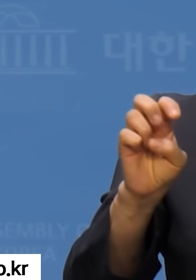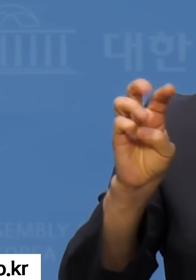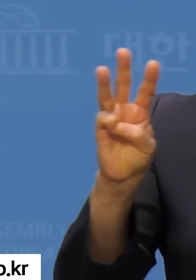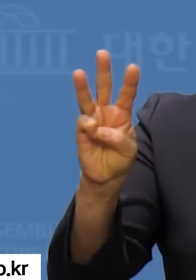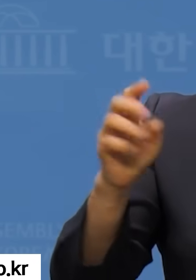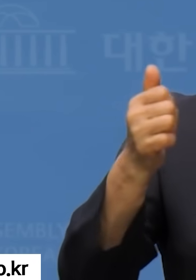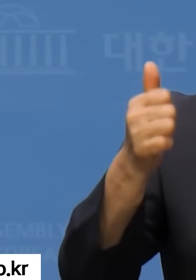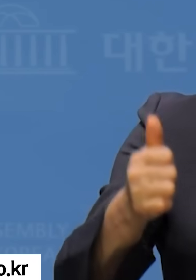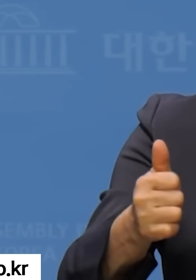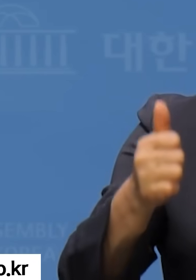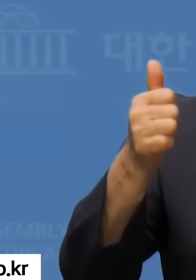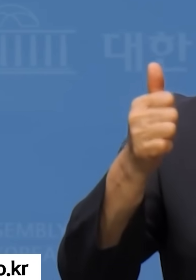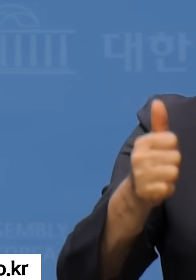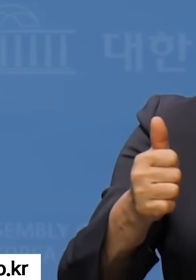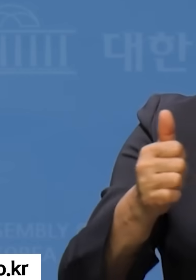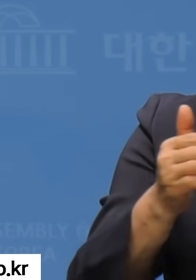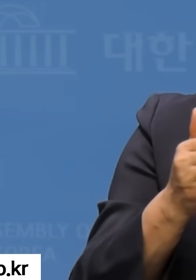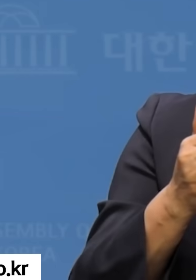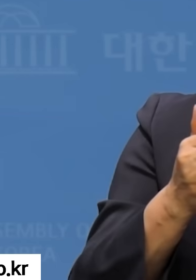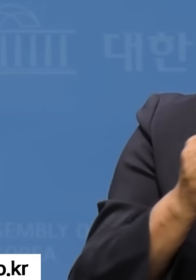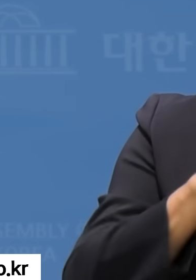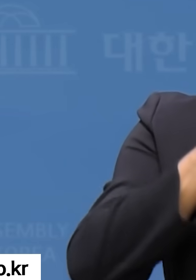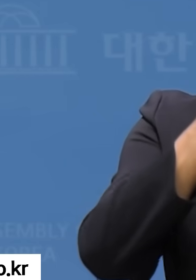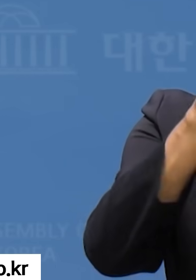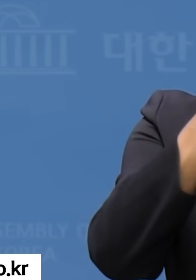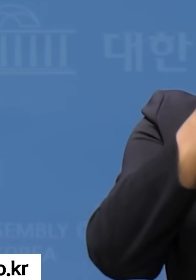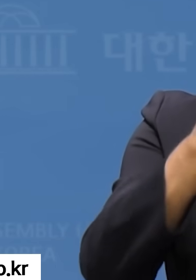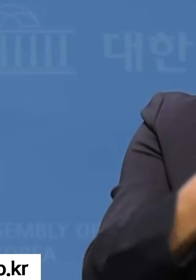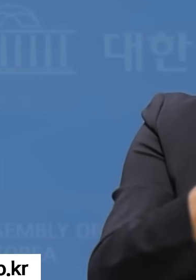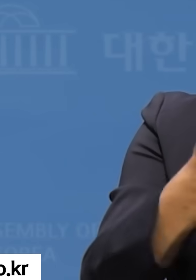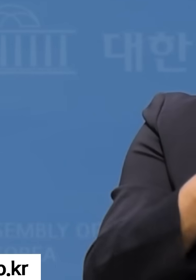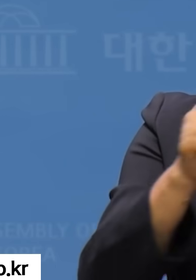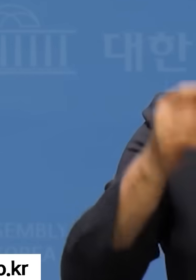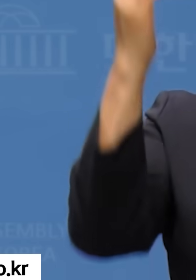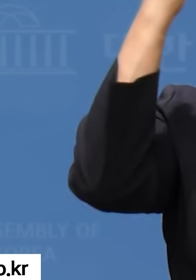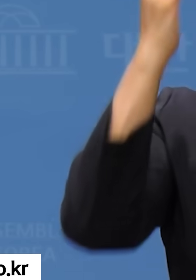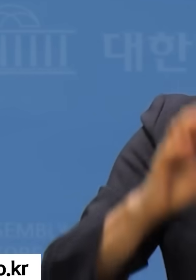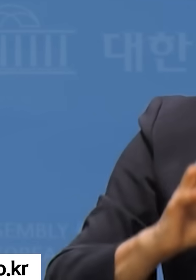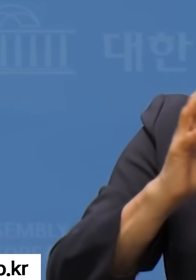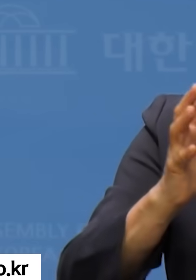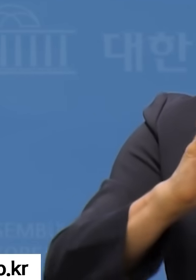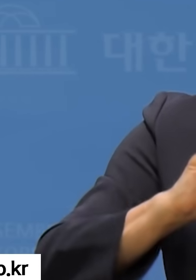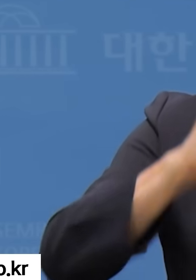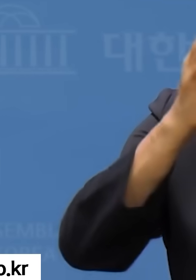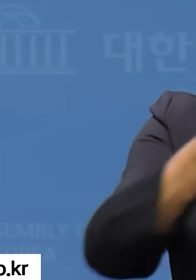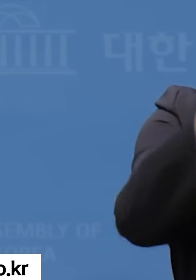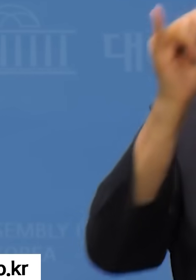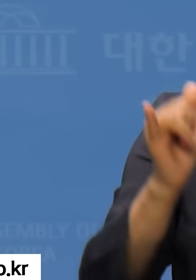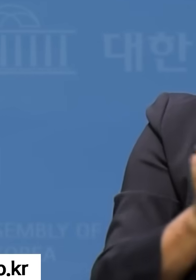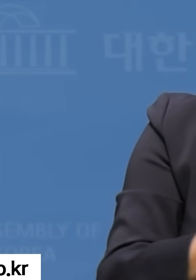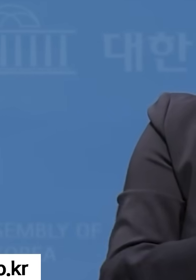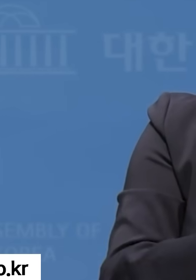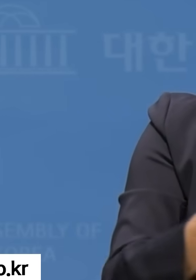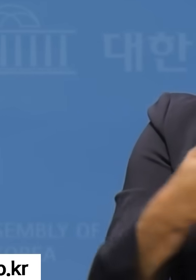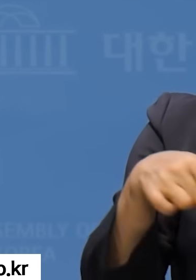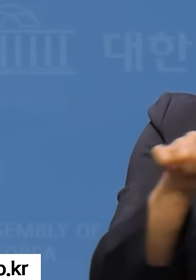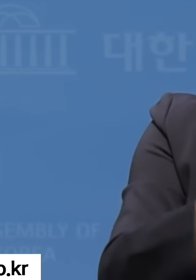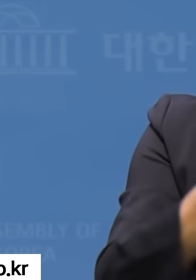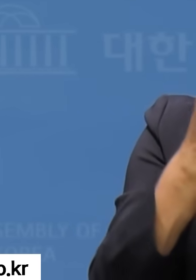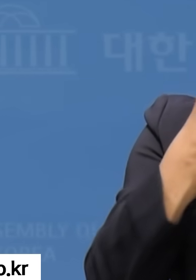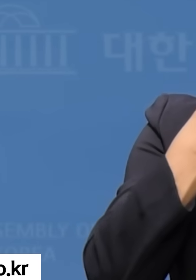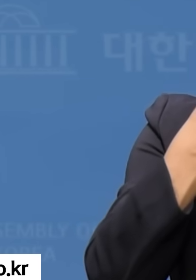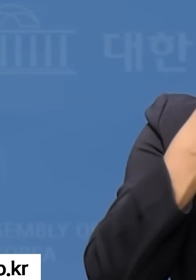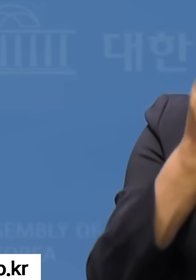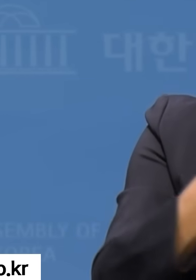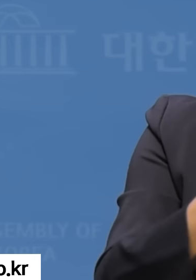시험을 통해서 진행했다고 주장하며 대한민국과 국제사회를 상대로 공갈 수위를 높여가고